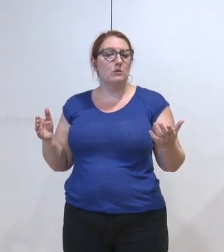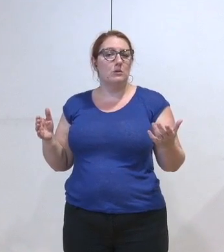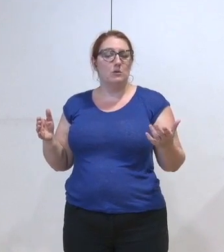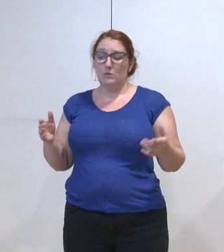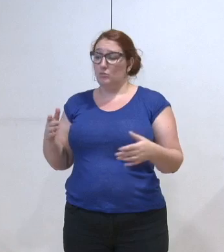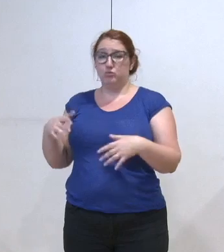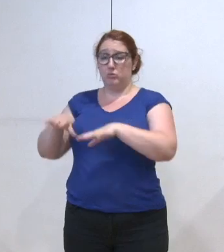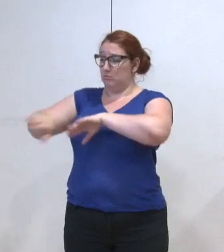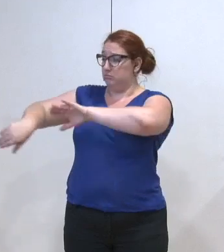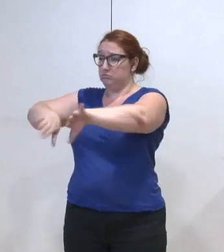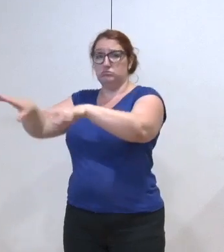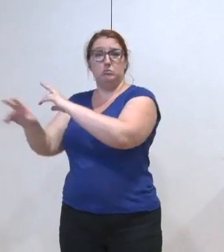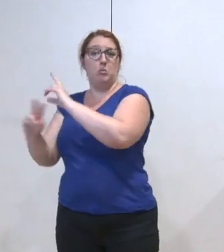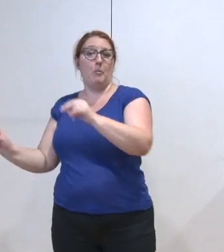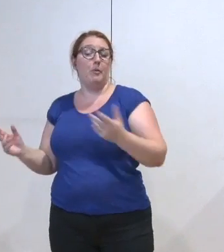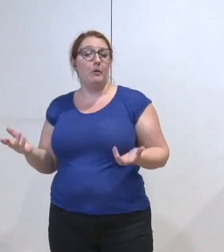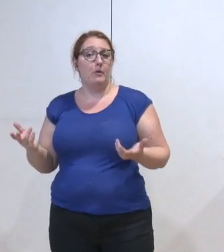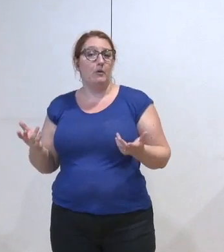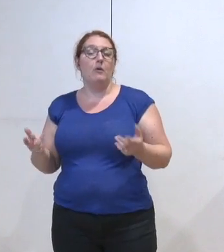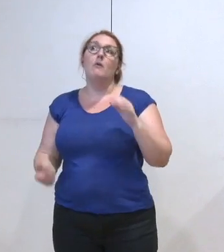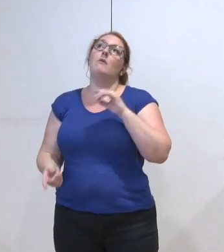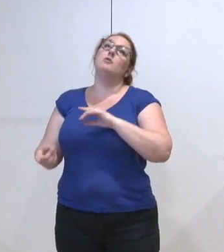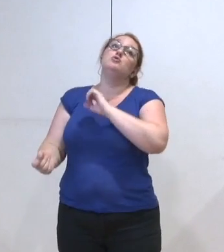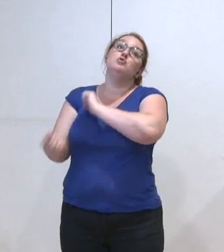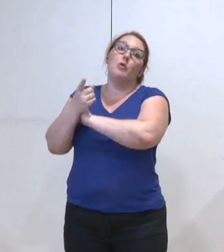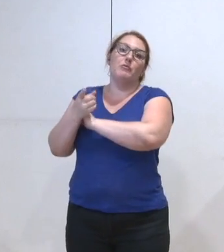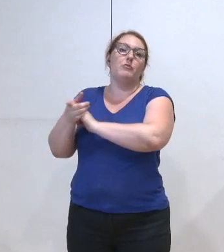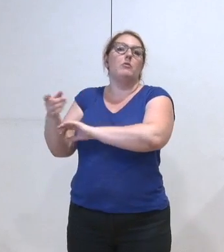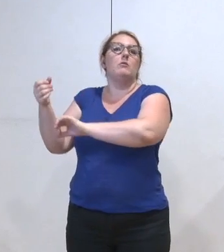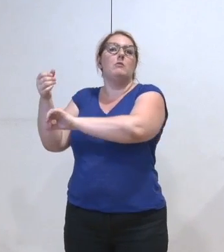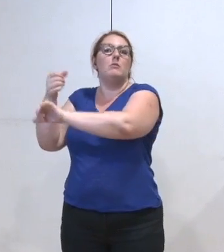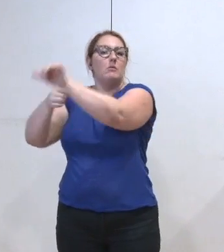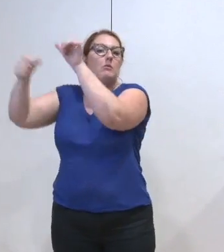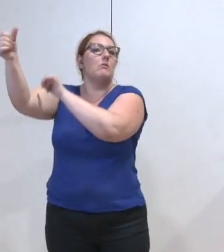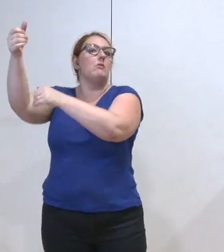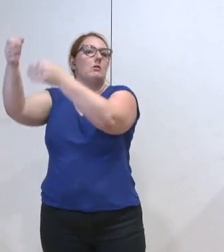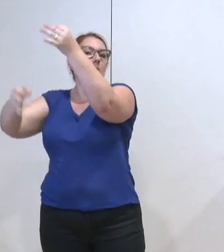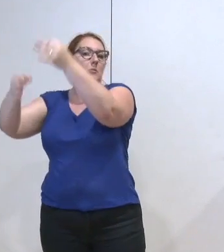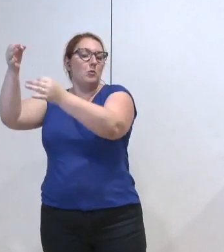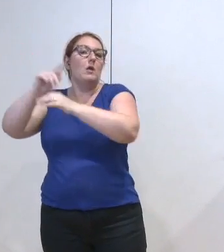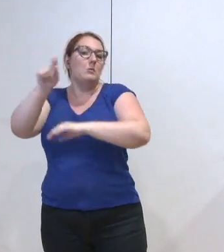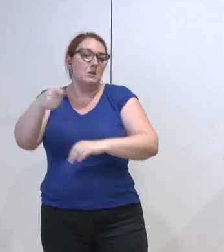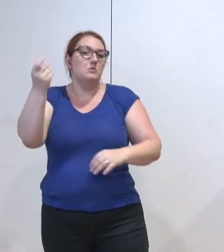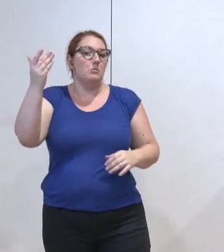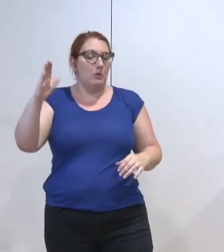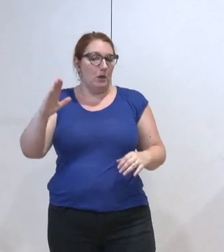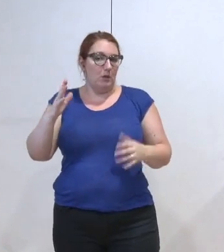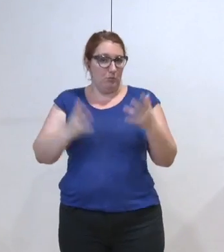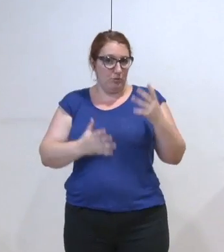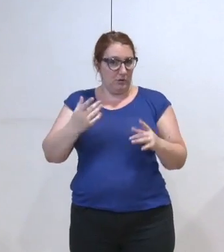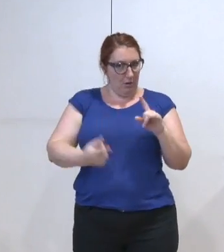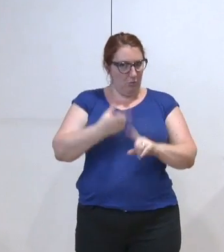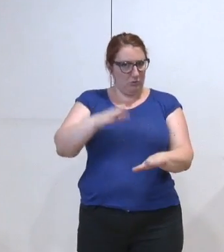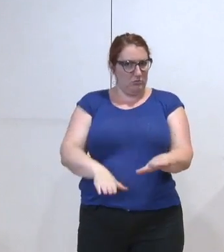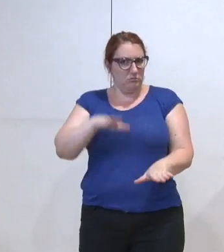Vienne l'annuler mais encore faut-il commencer par la première étape qui est de poser cet acte et le fait de ne pas poser cet